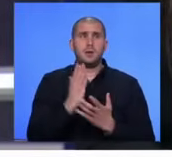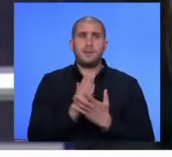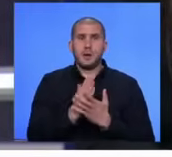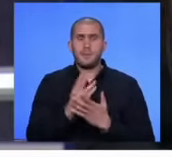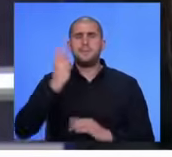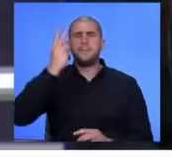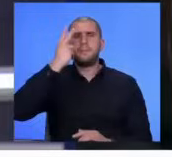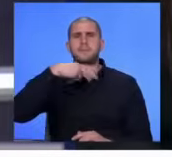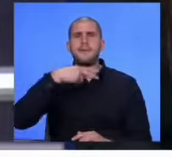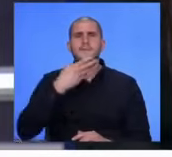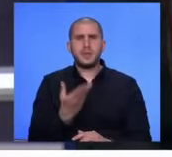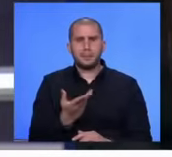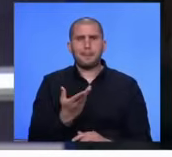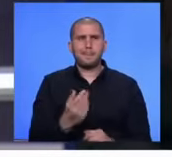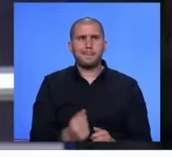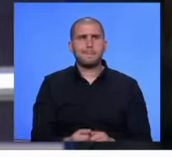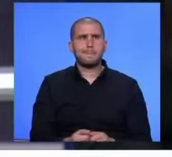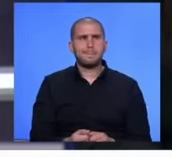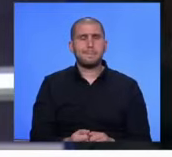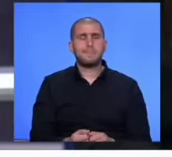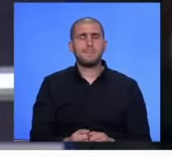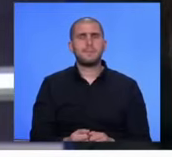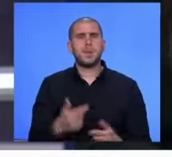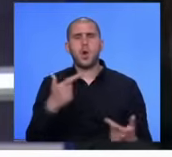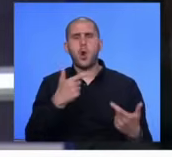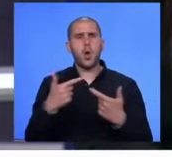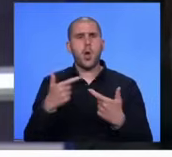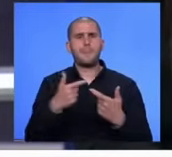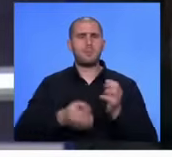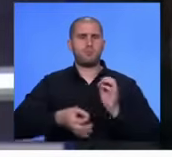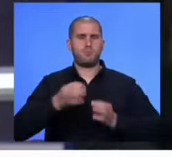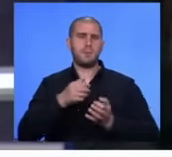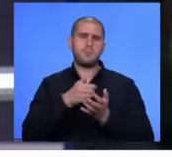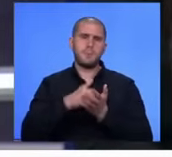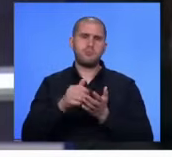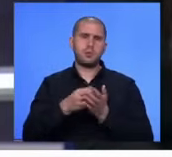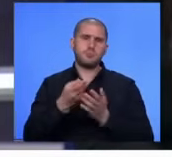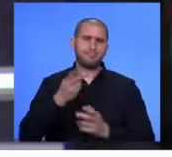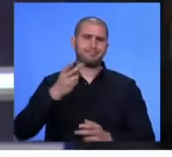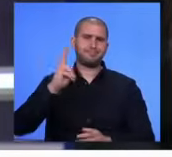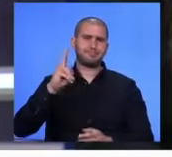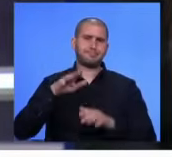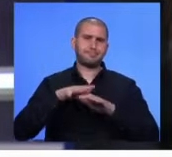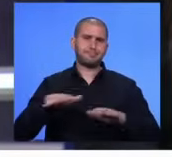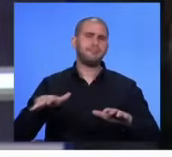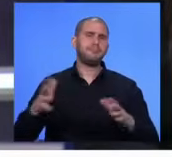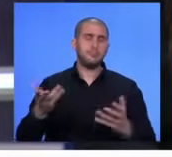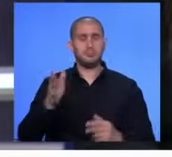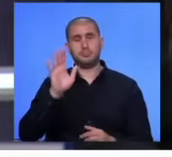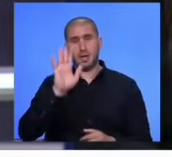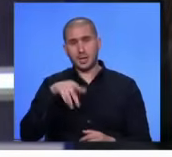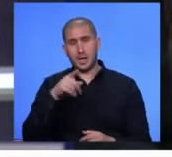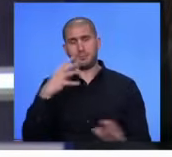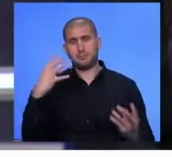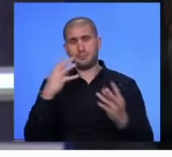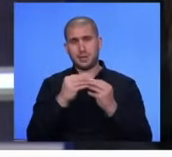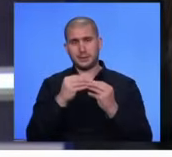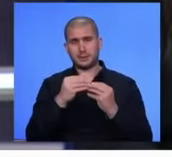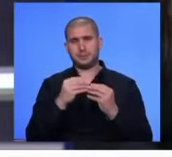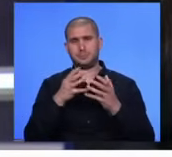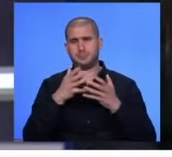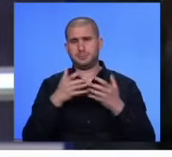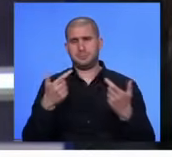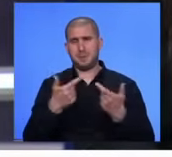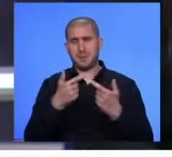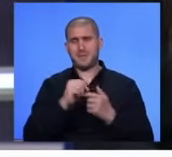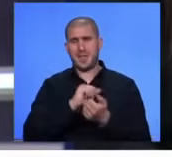מבינים שהלוחמה המשפטית ממשיכה ביתר שאת, גם מאז מפרוץ המלחמה והטבח.